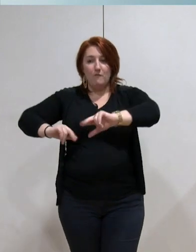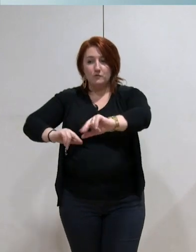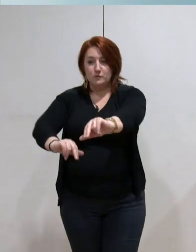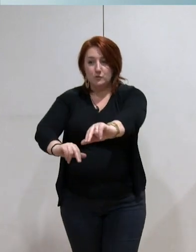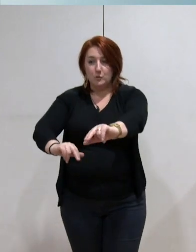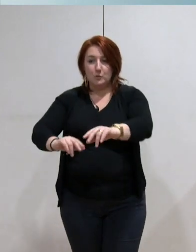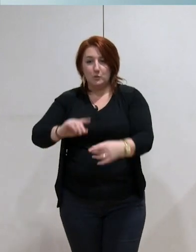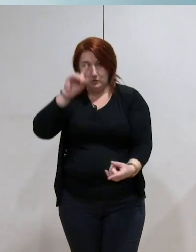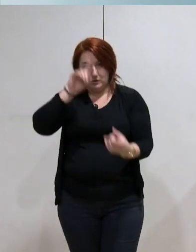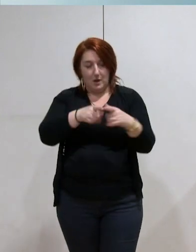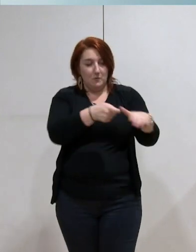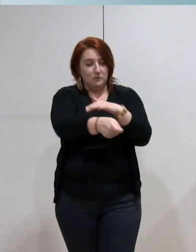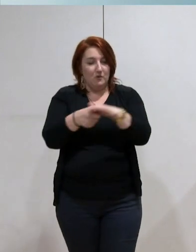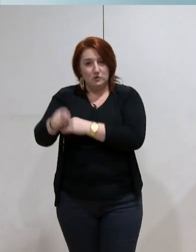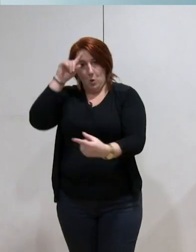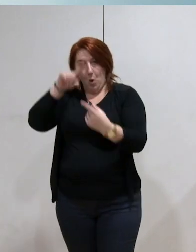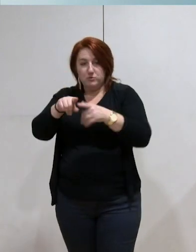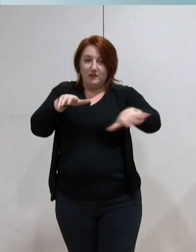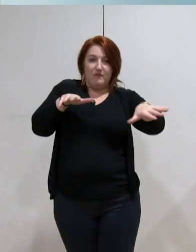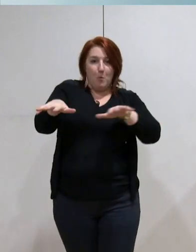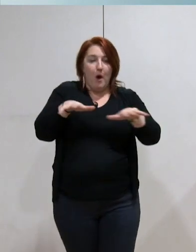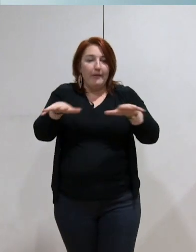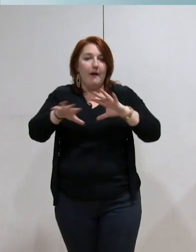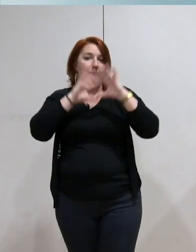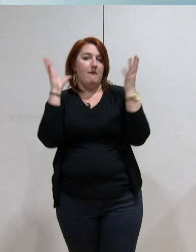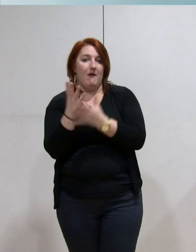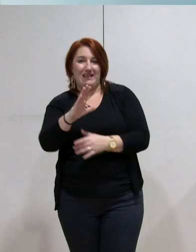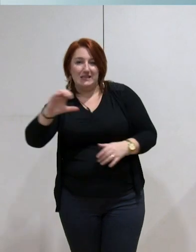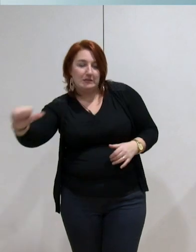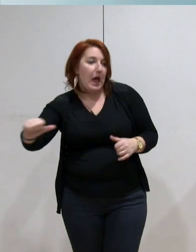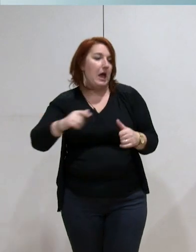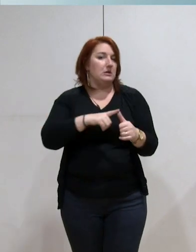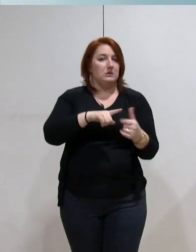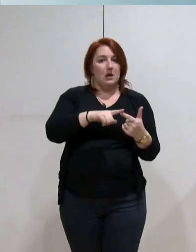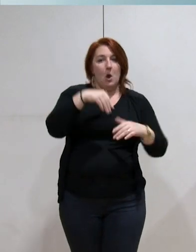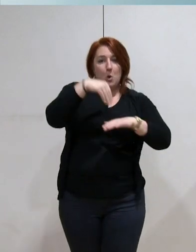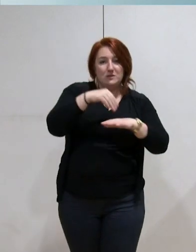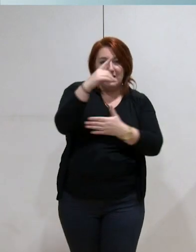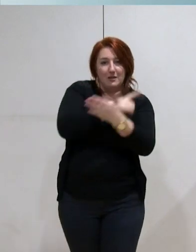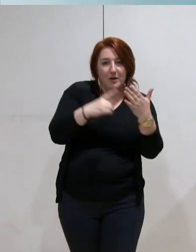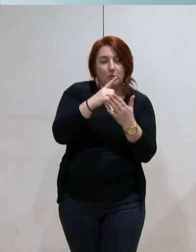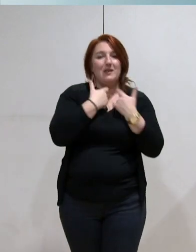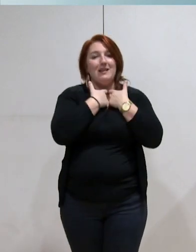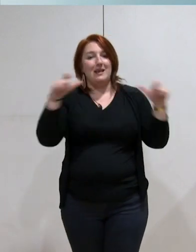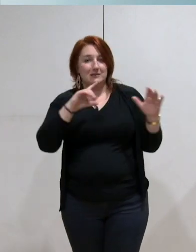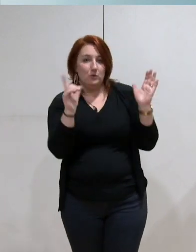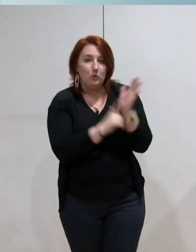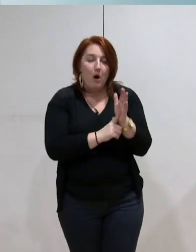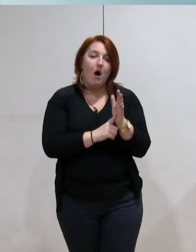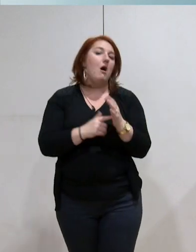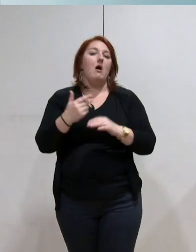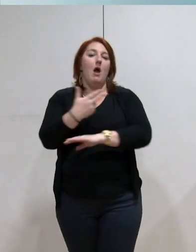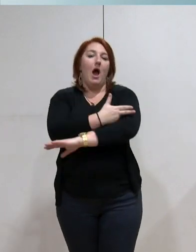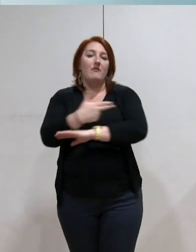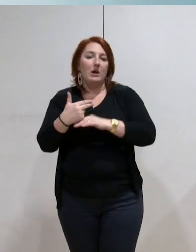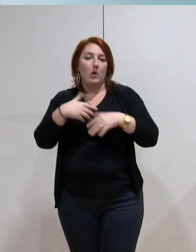de subvention d'objectifs et de moyens avec le CCAS avec le Conseil départemental d'accès au droit avec l'ordre des avocats